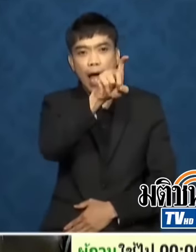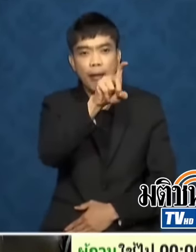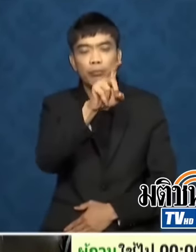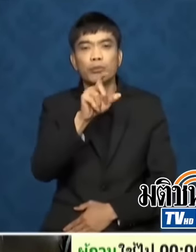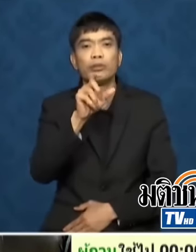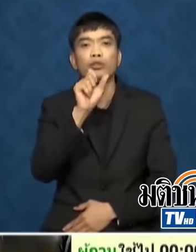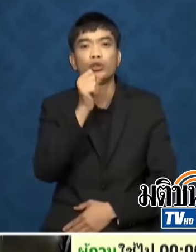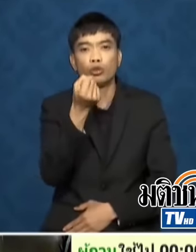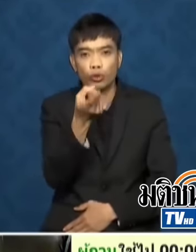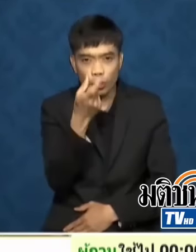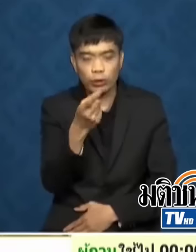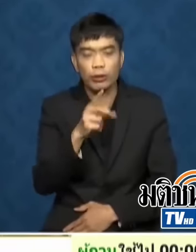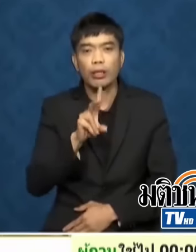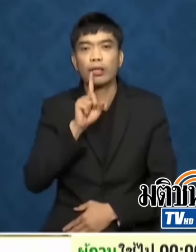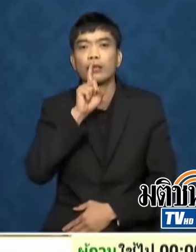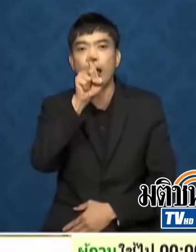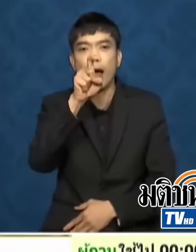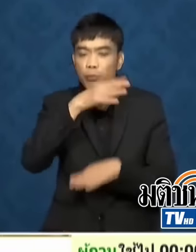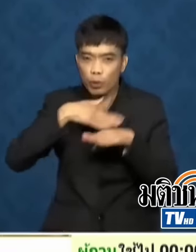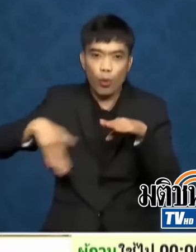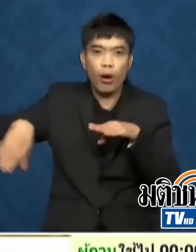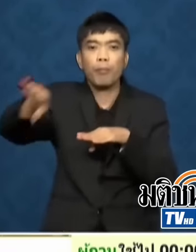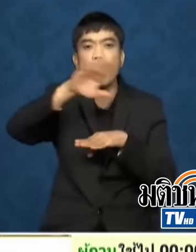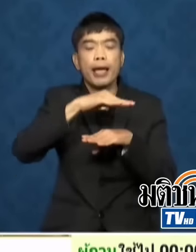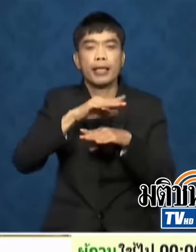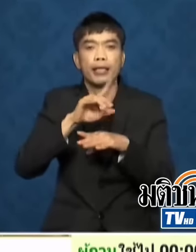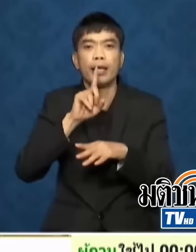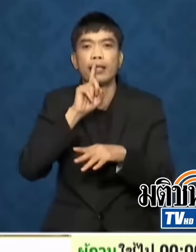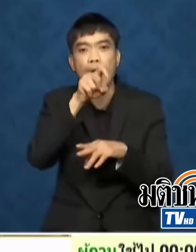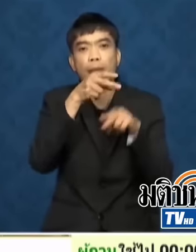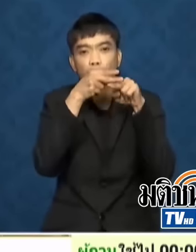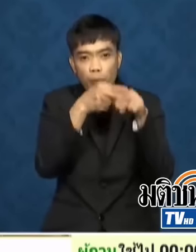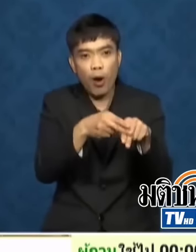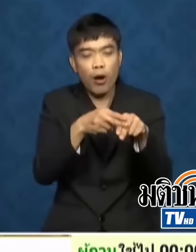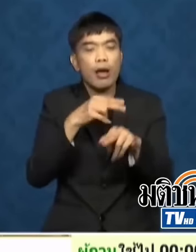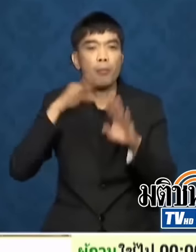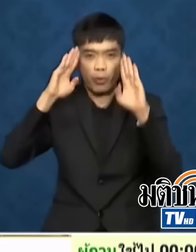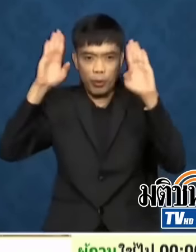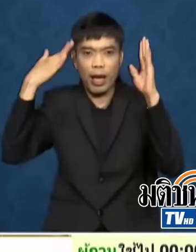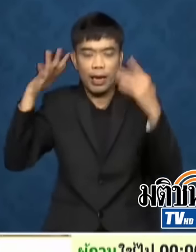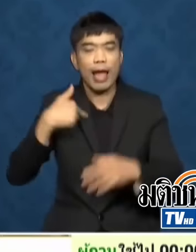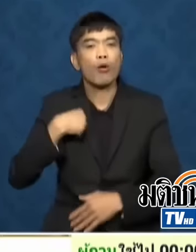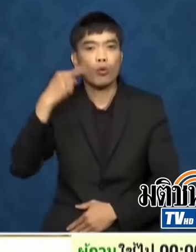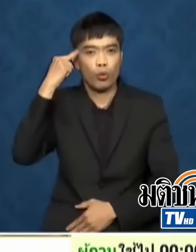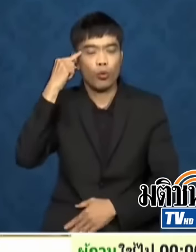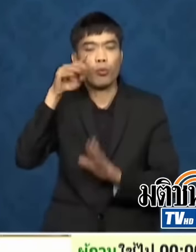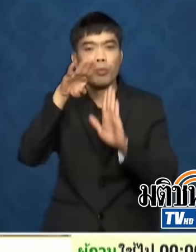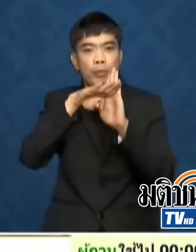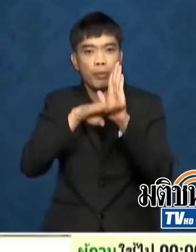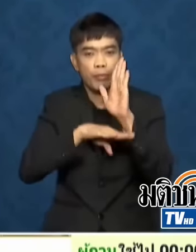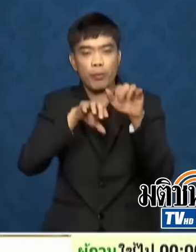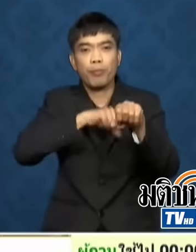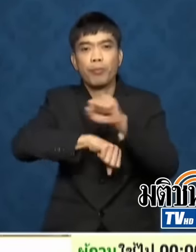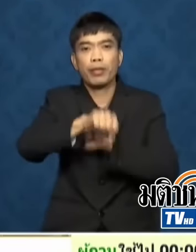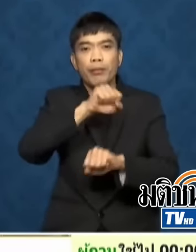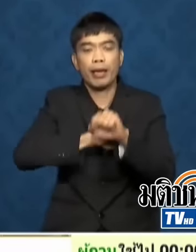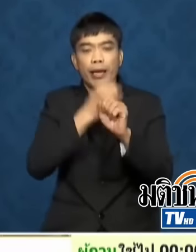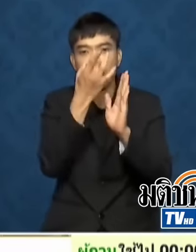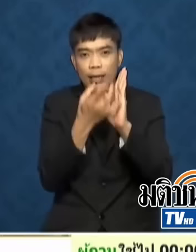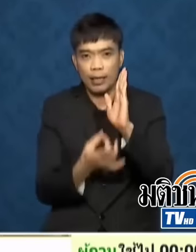วไปนะครับแยกเฉพาะนะครับมาหลายครั้งแล้วนะครับก็คิดว่าในเรื่องขั้นตอนปฏิบัตินะครับผมทราบดีครับว่าจะต้องปฏิบัติอย่าง